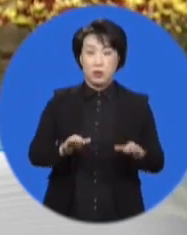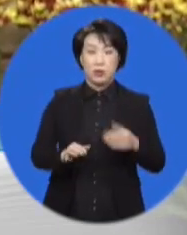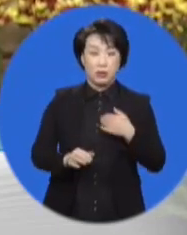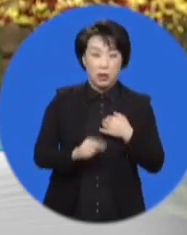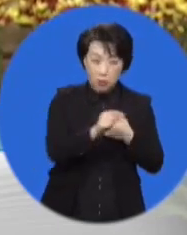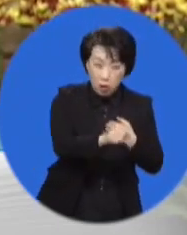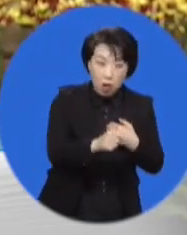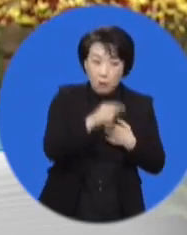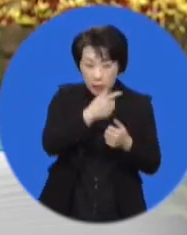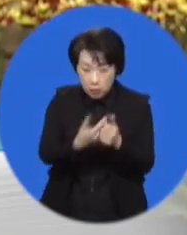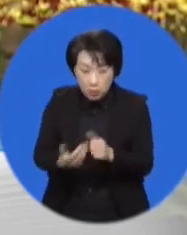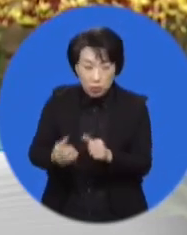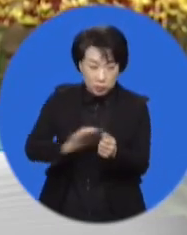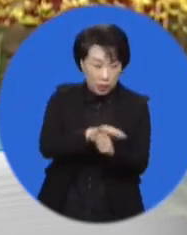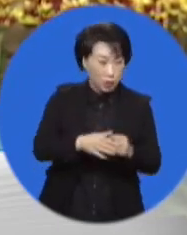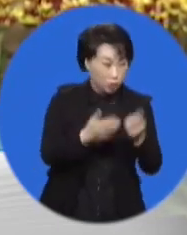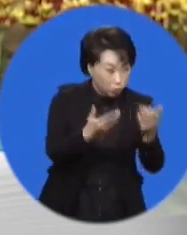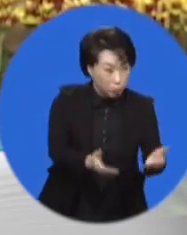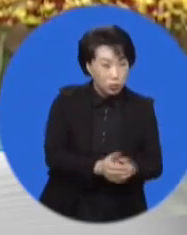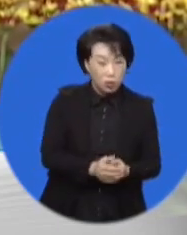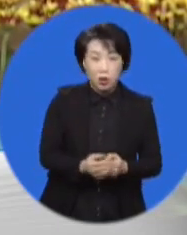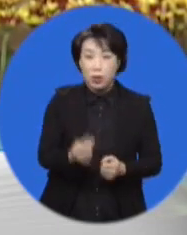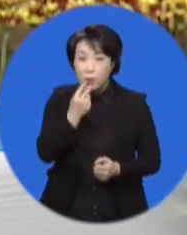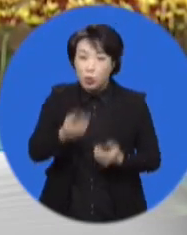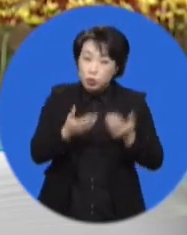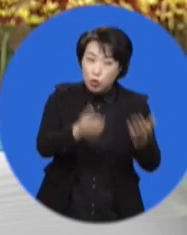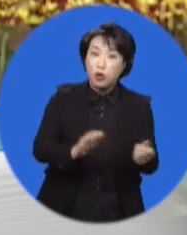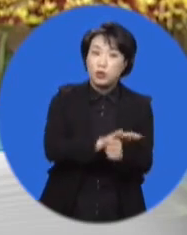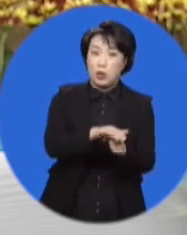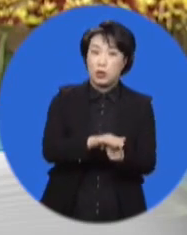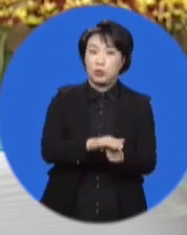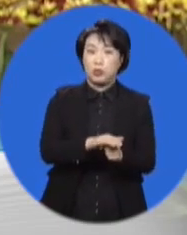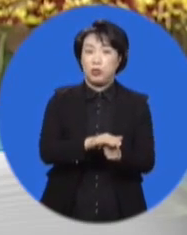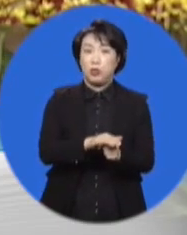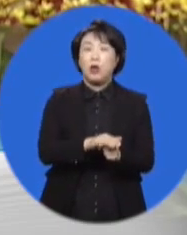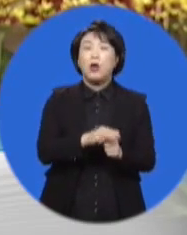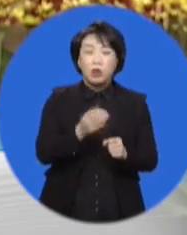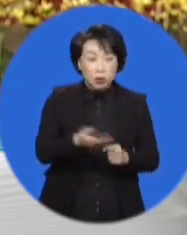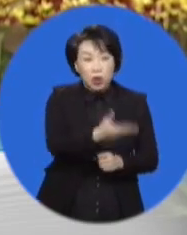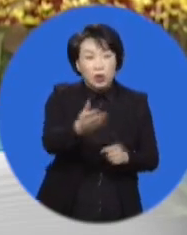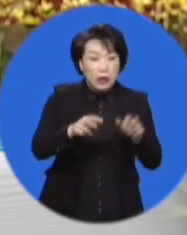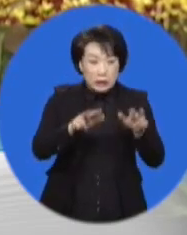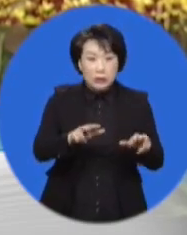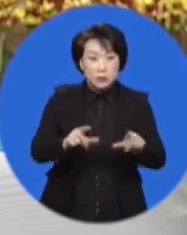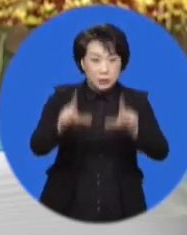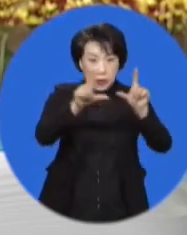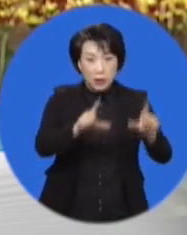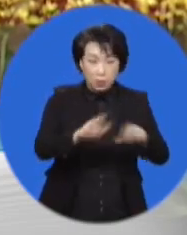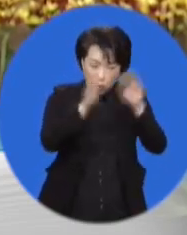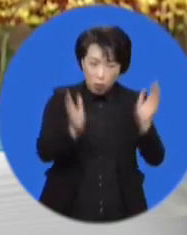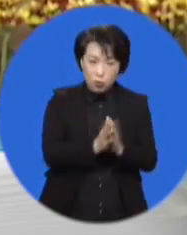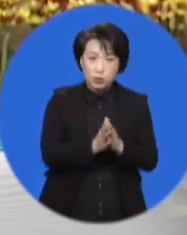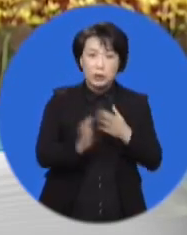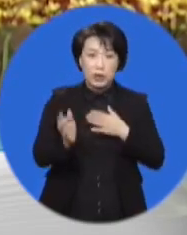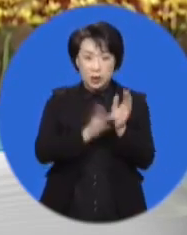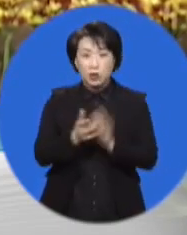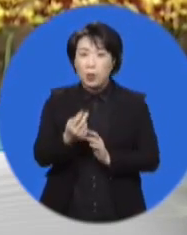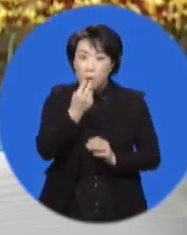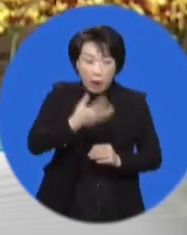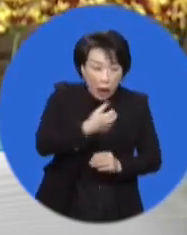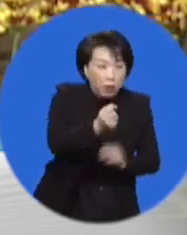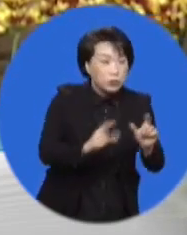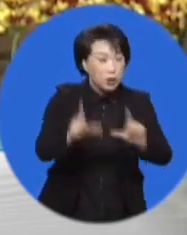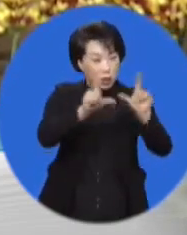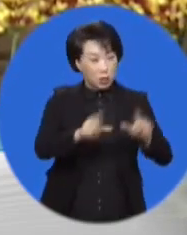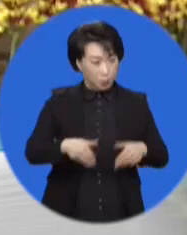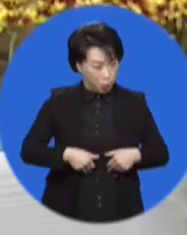나는 너를 피 흘려 사랑했어. 목숨 주어 사랑했어. 네가 지금 살 수 있는 것은 내 목숨 가지고 살아야